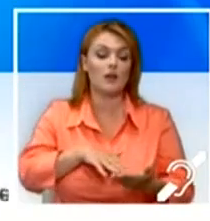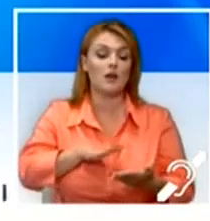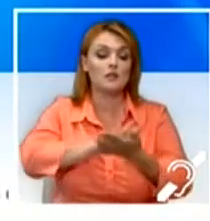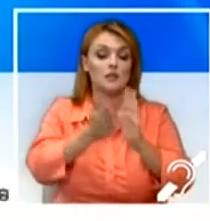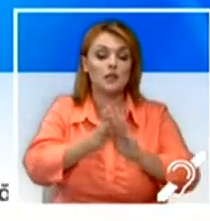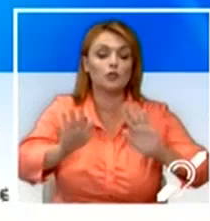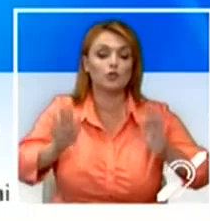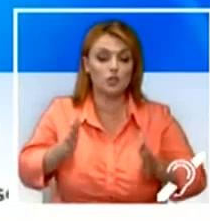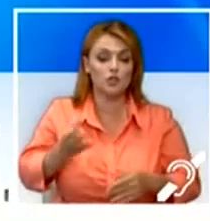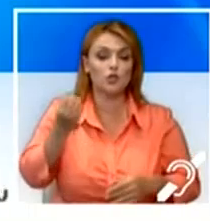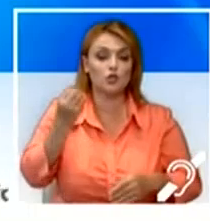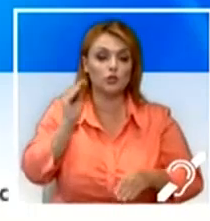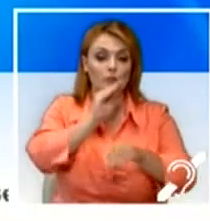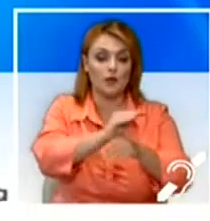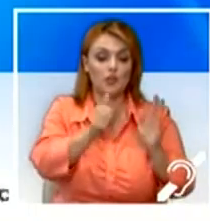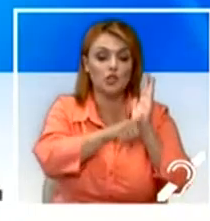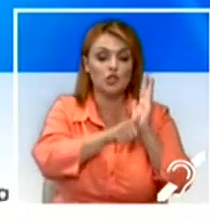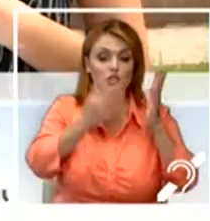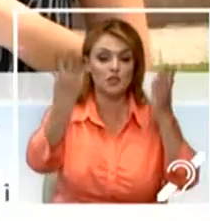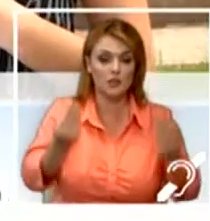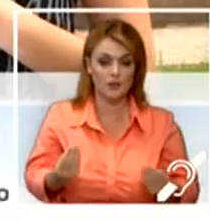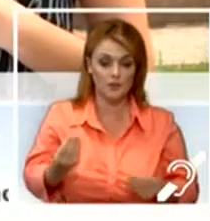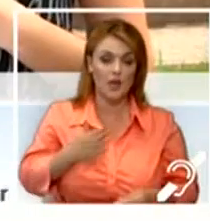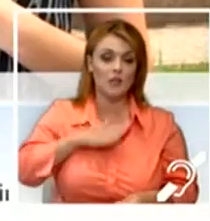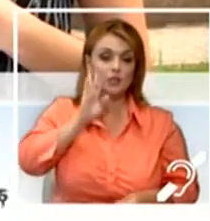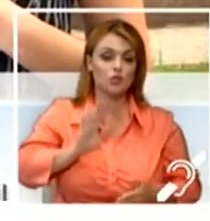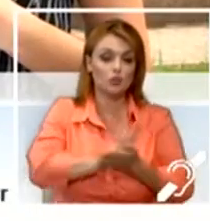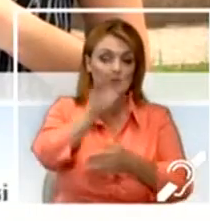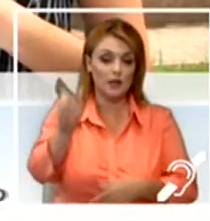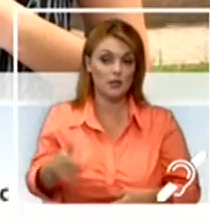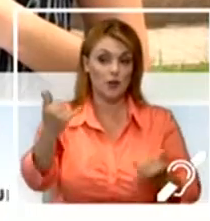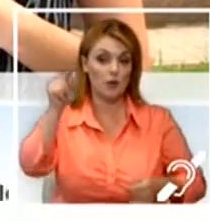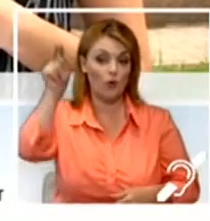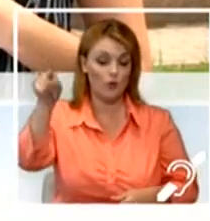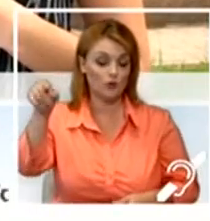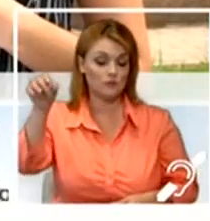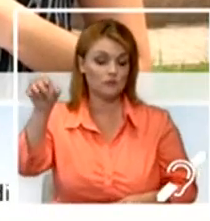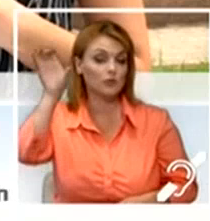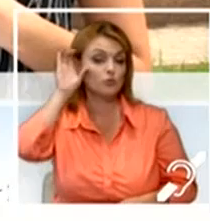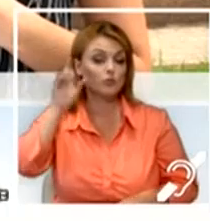Gavrilița. Cu mai multe detalii vine colega Svetlana Gore. Svetlana, bună seara, te ascultăm!